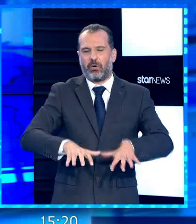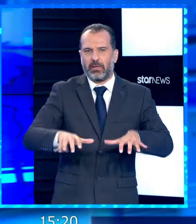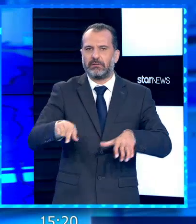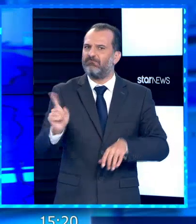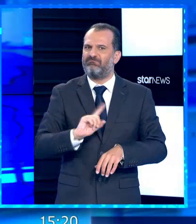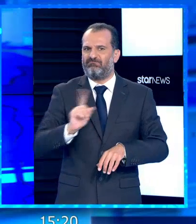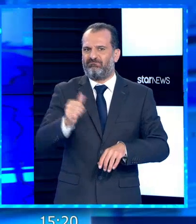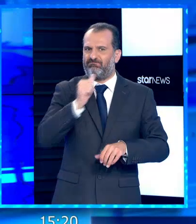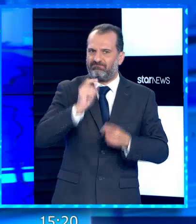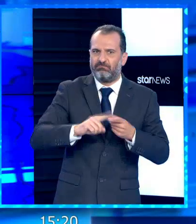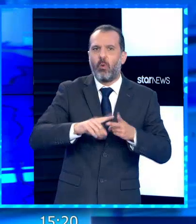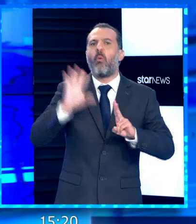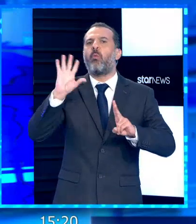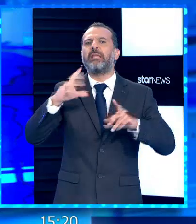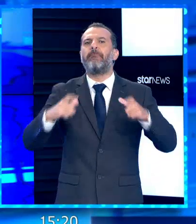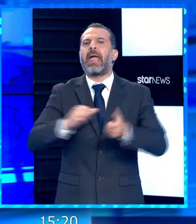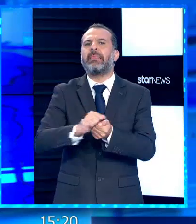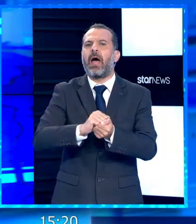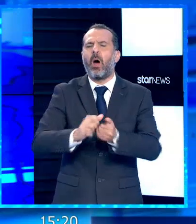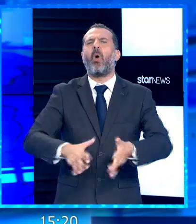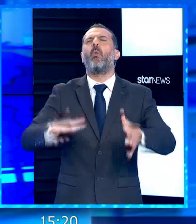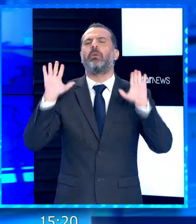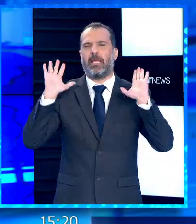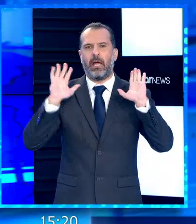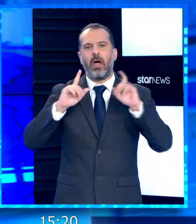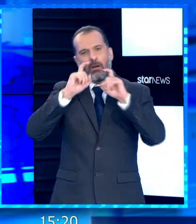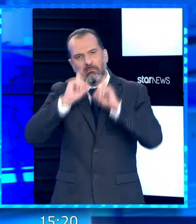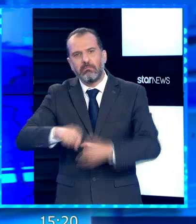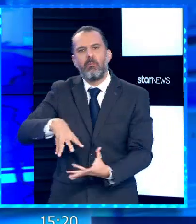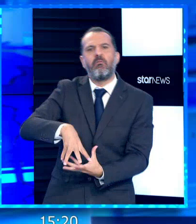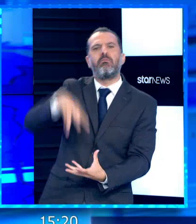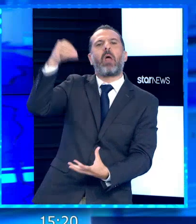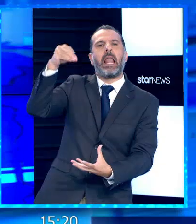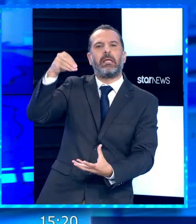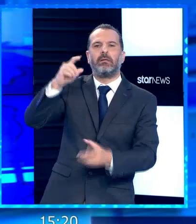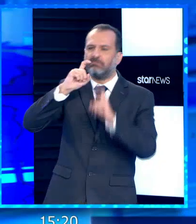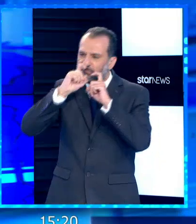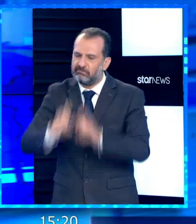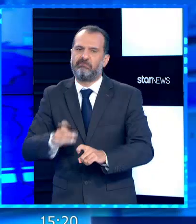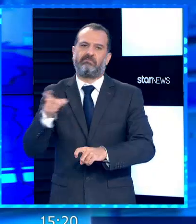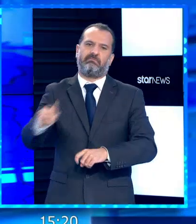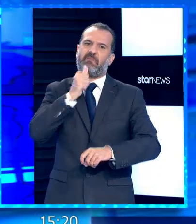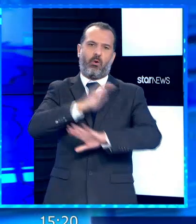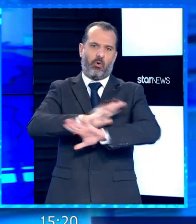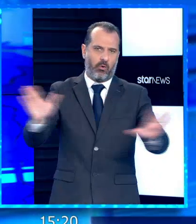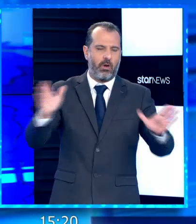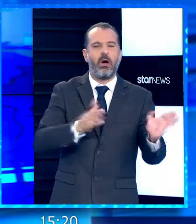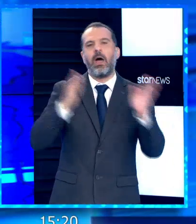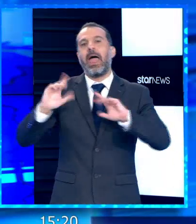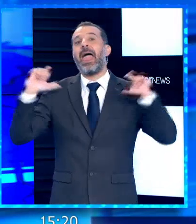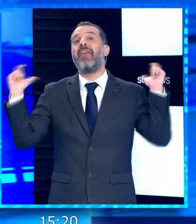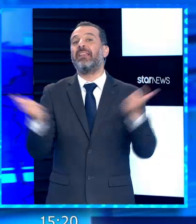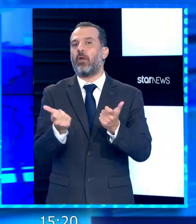για χρήση και οι κάτοικοι χρησιμοποιούν μόνο εμφιαλωμένο νερό, ακόμα και για το πλύσιμο των πιάτων. Στην Εθνική Οδό